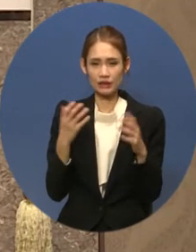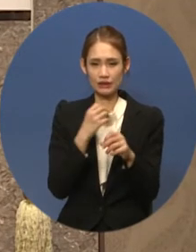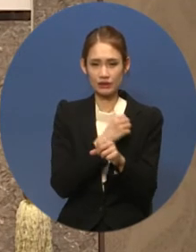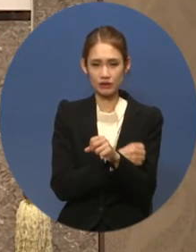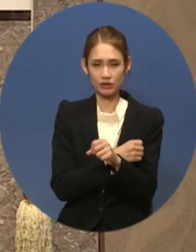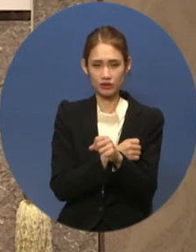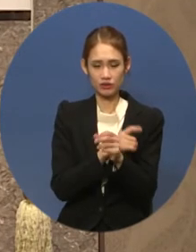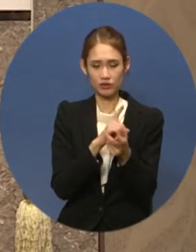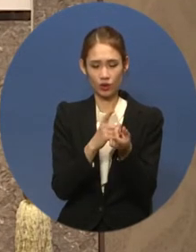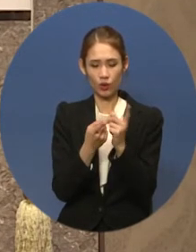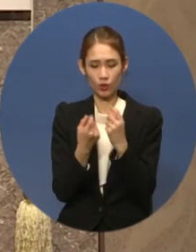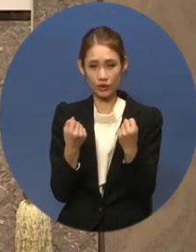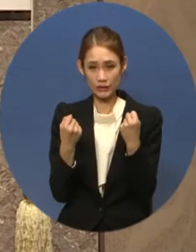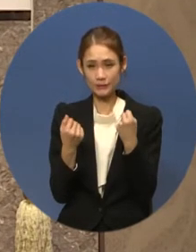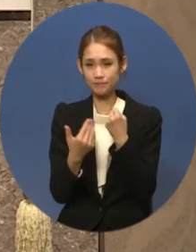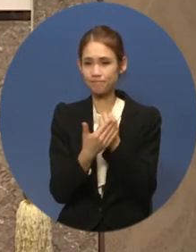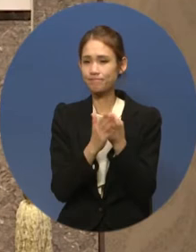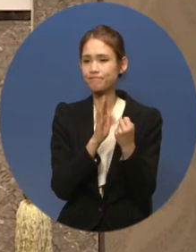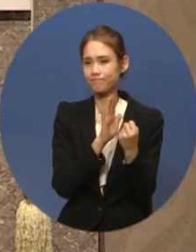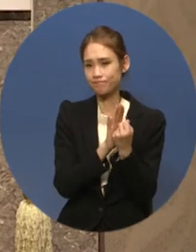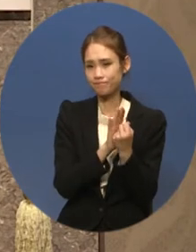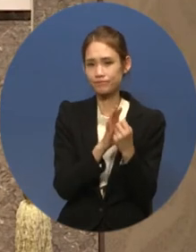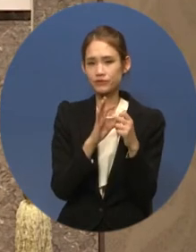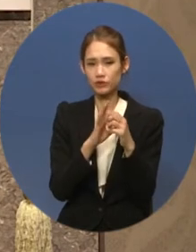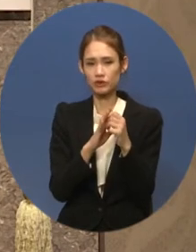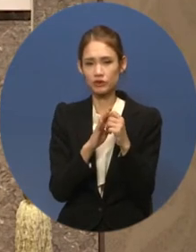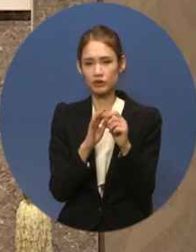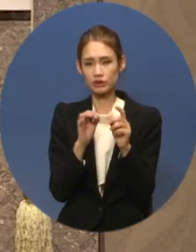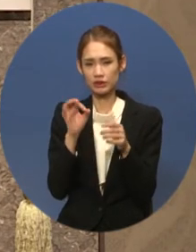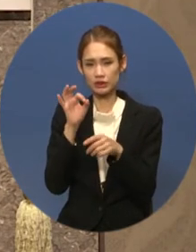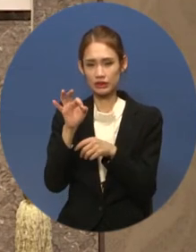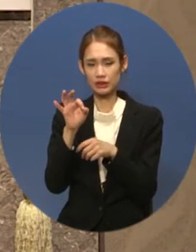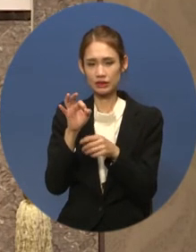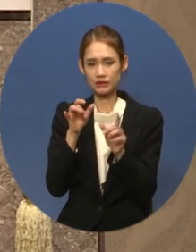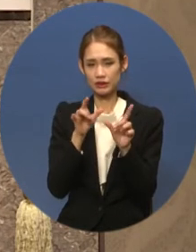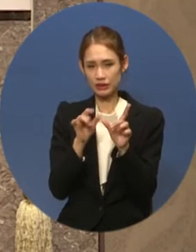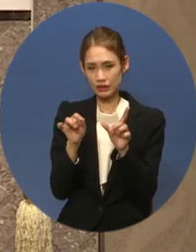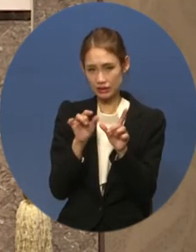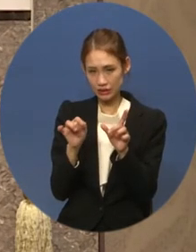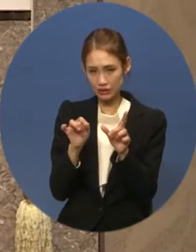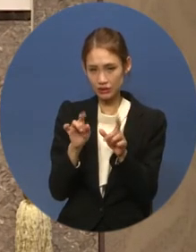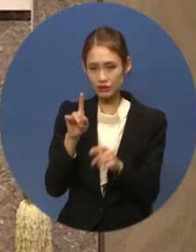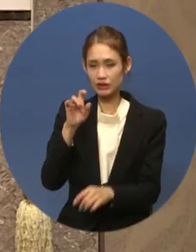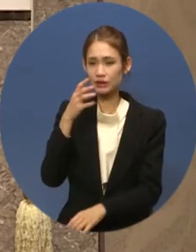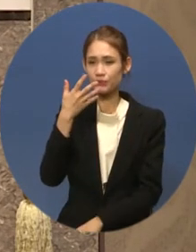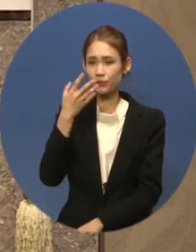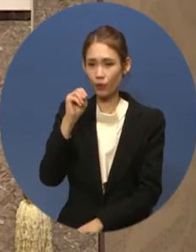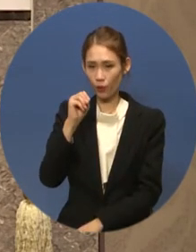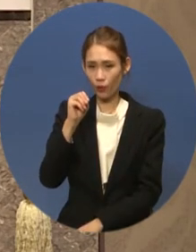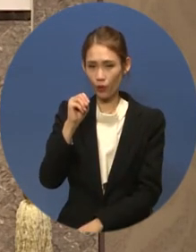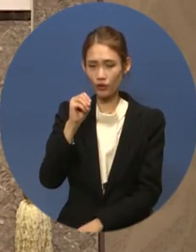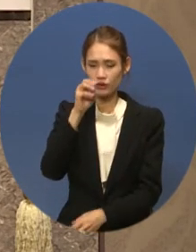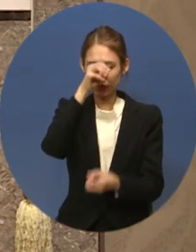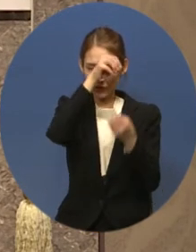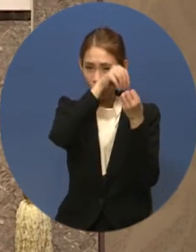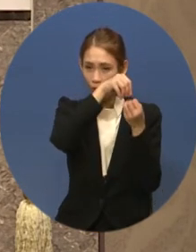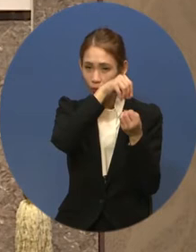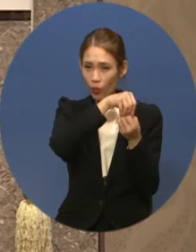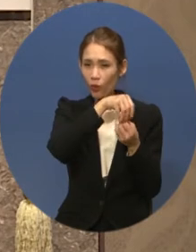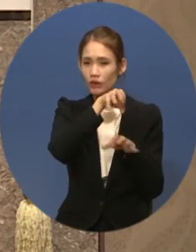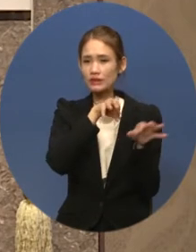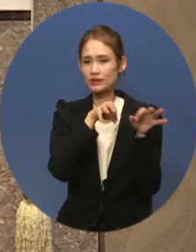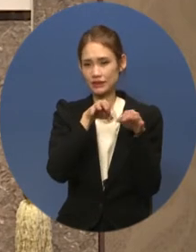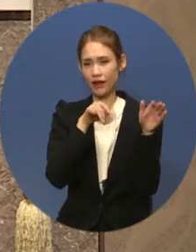협력해서 임금에 일정 부분을 온누리 상품권으로 대략 한 15억 원 어치를 받아서 재래 시장을 적극적으로 이용한